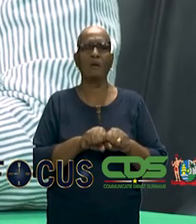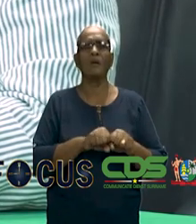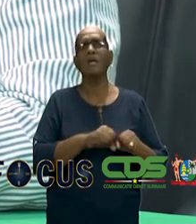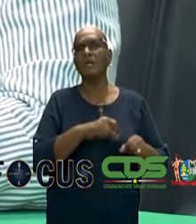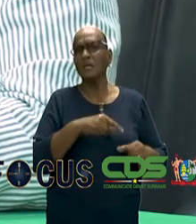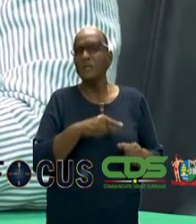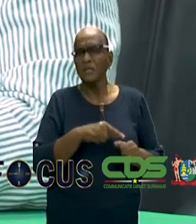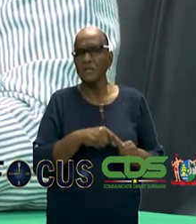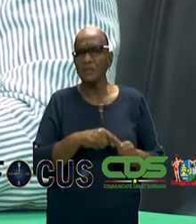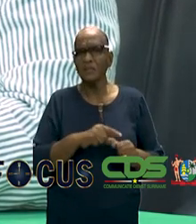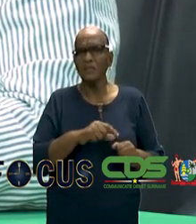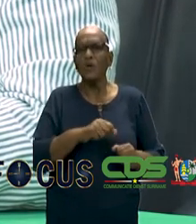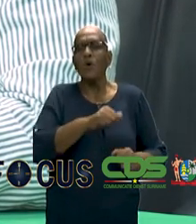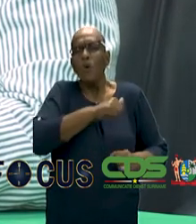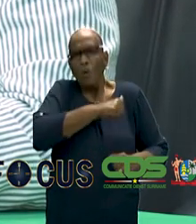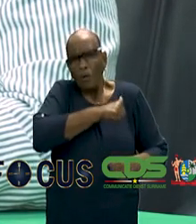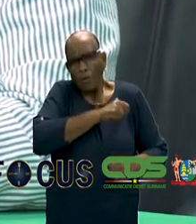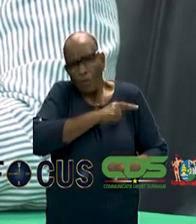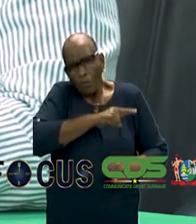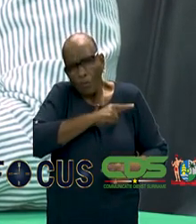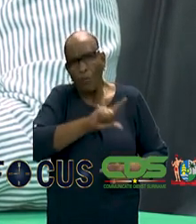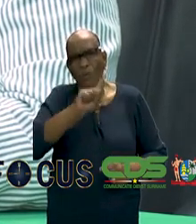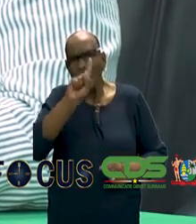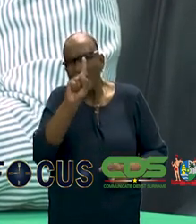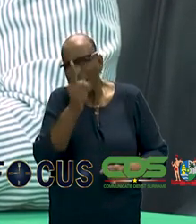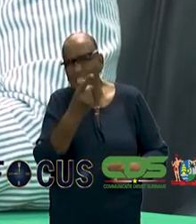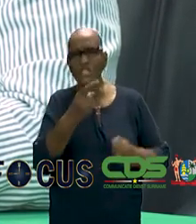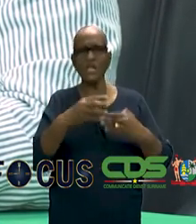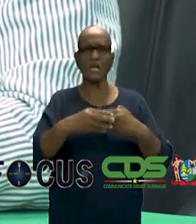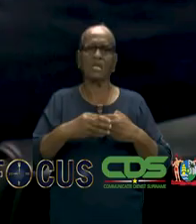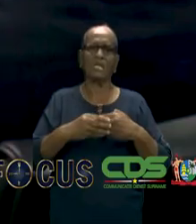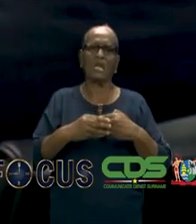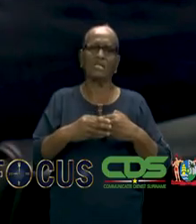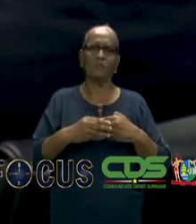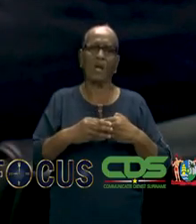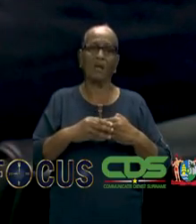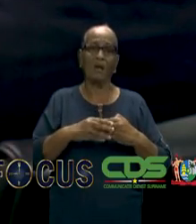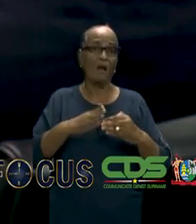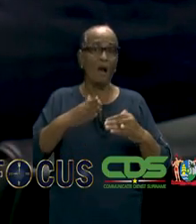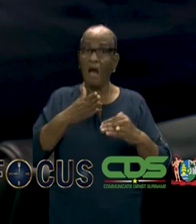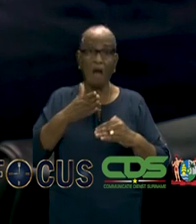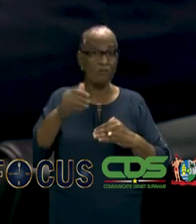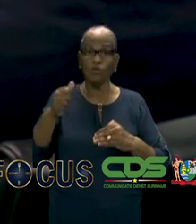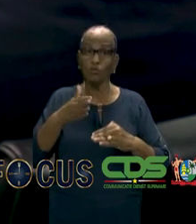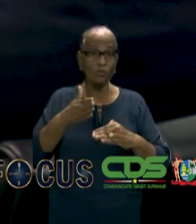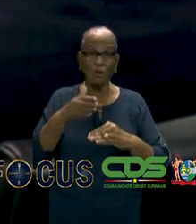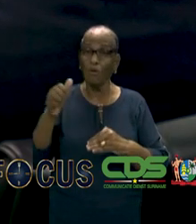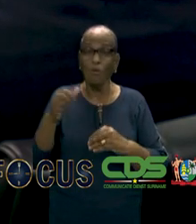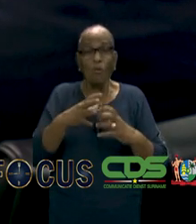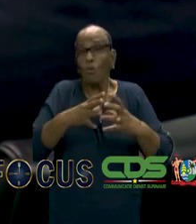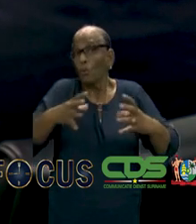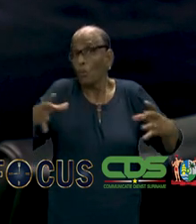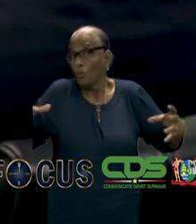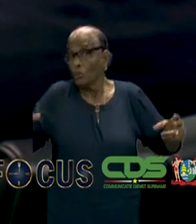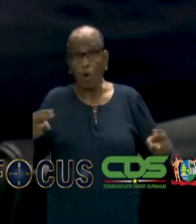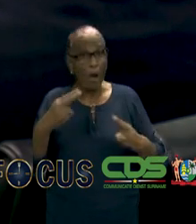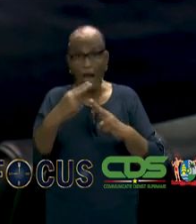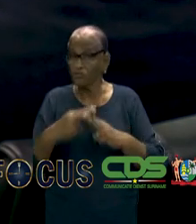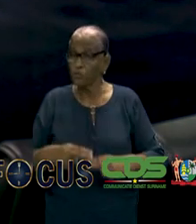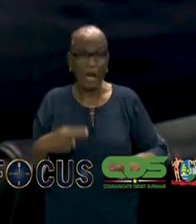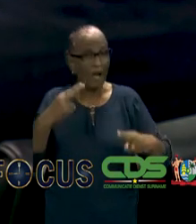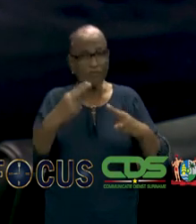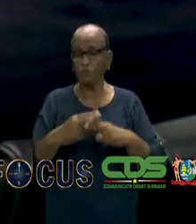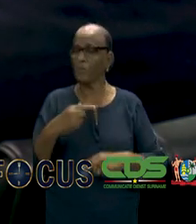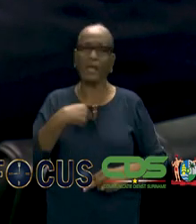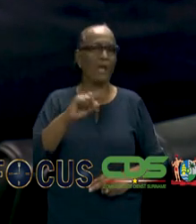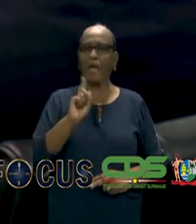eerste kennismaking. Ik heb geen vergaande afspraken gemaakt. Elementaire kennismaking, gesprekken, oriëntatie, rondes.